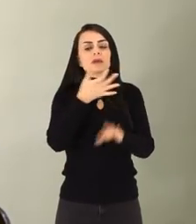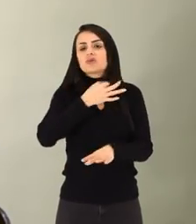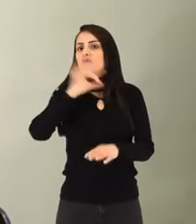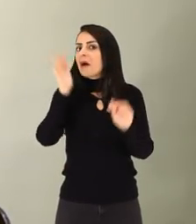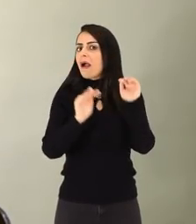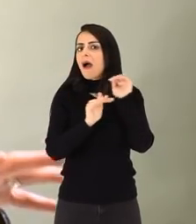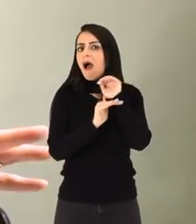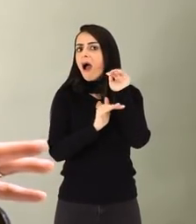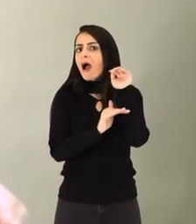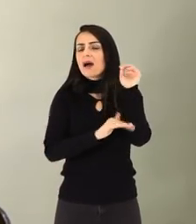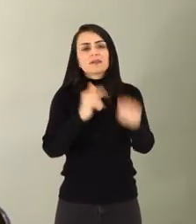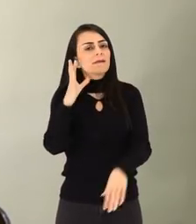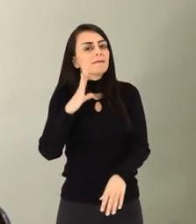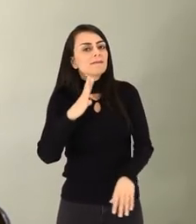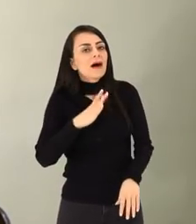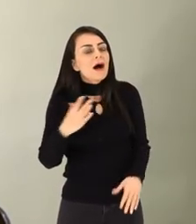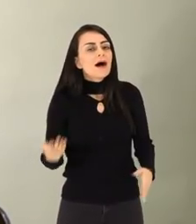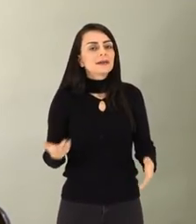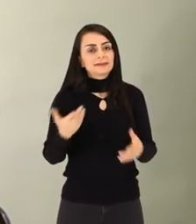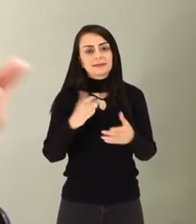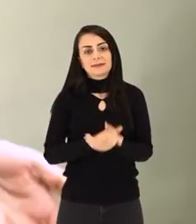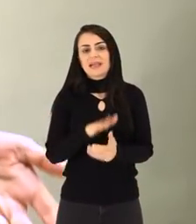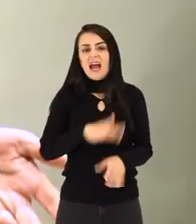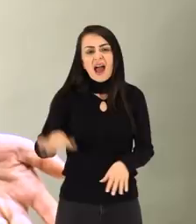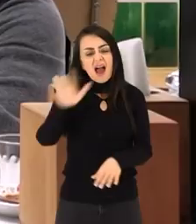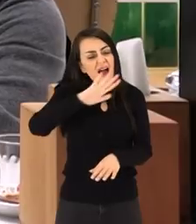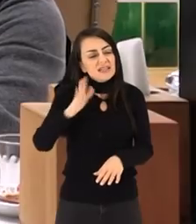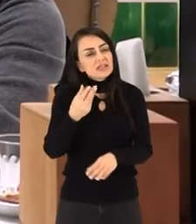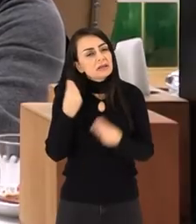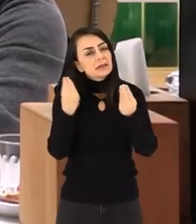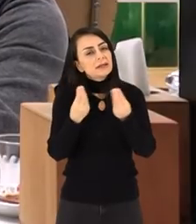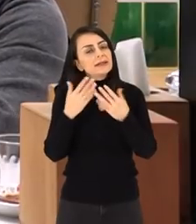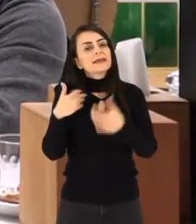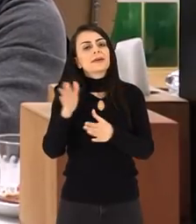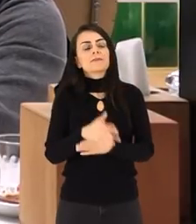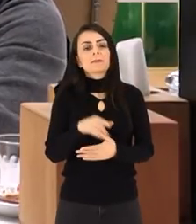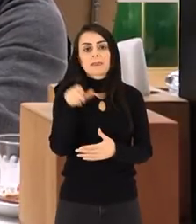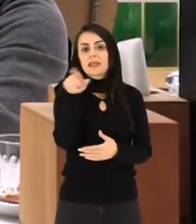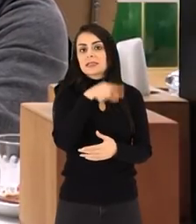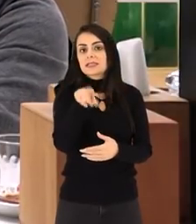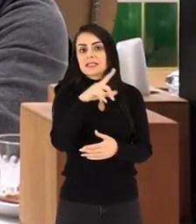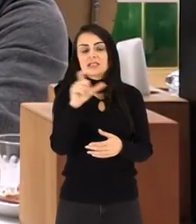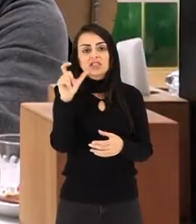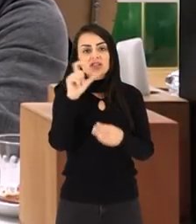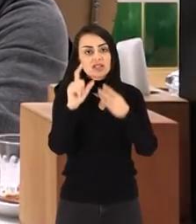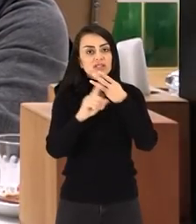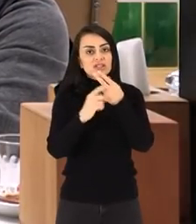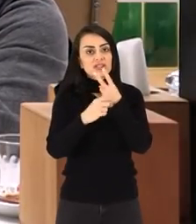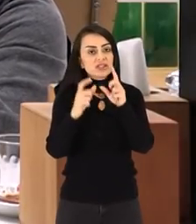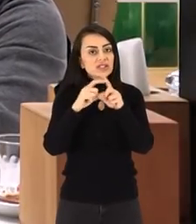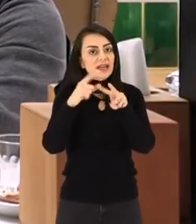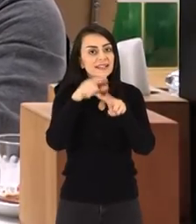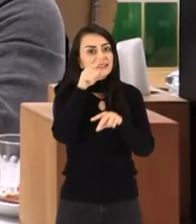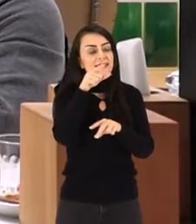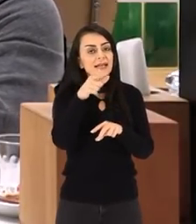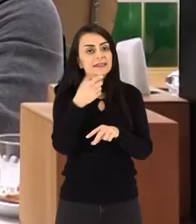her şey. Yani muhteşem bir hayat. Her şey çok iyi. Ne güzel için. Ya. Çok, zaten çok acayip de annelersiniz. İkiniz de mesela. Teşekkür ederim.